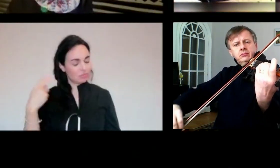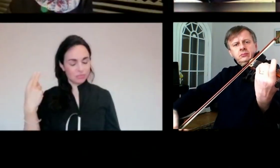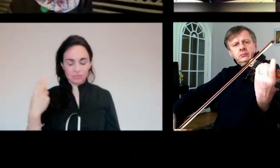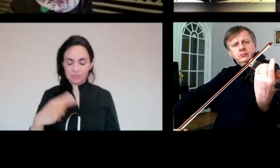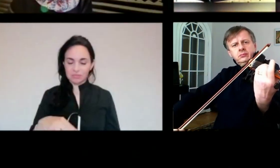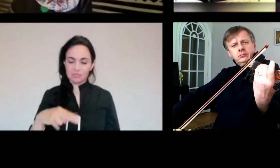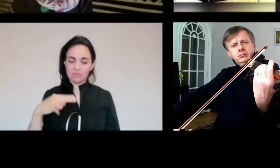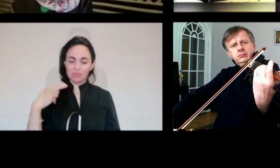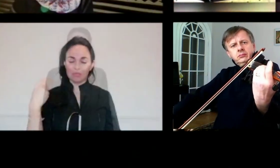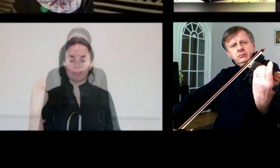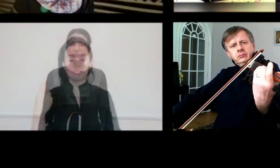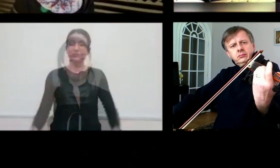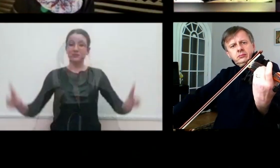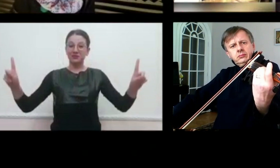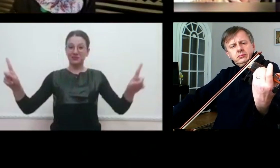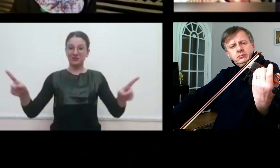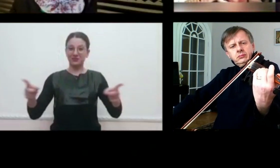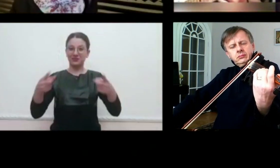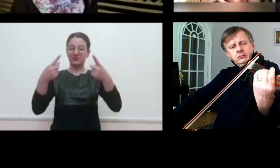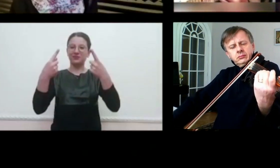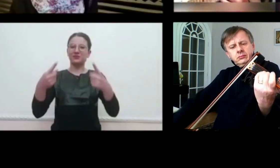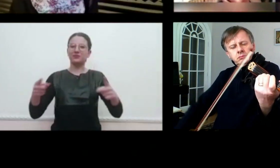altri.